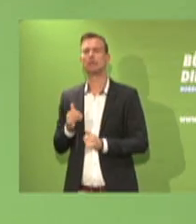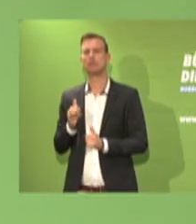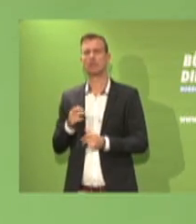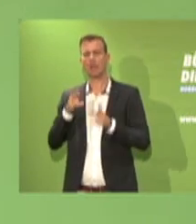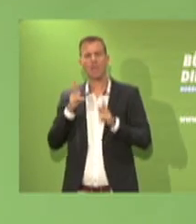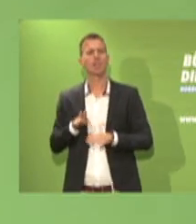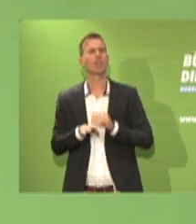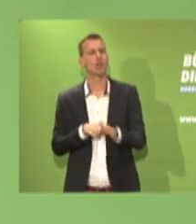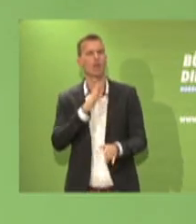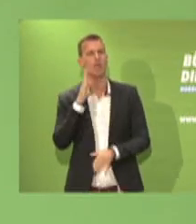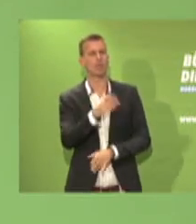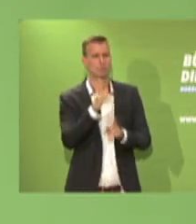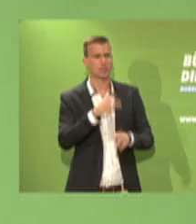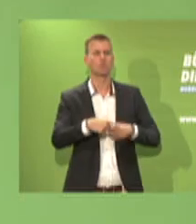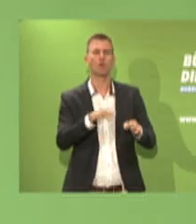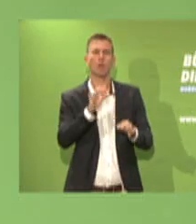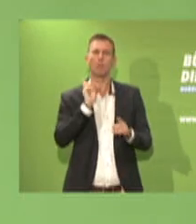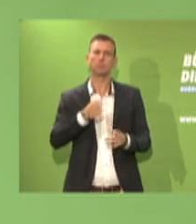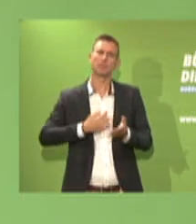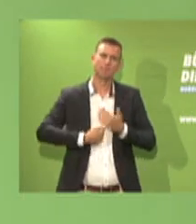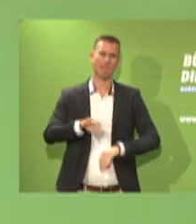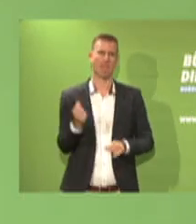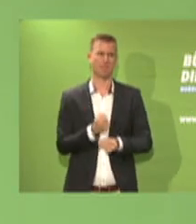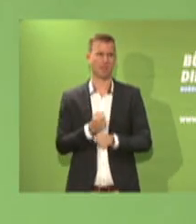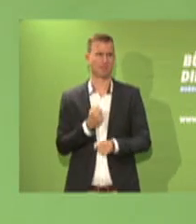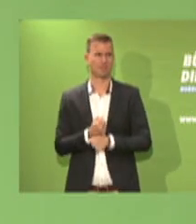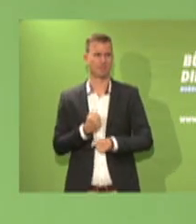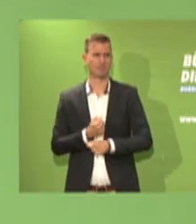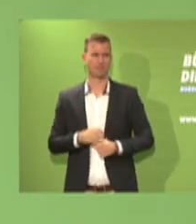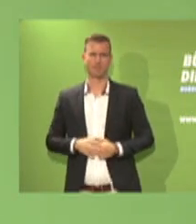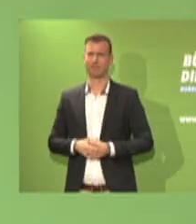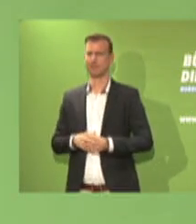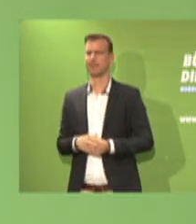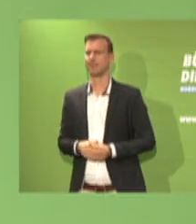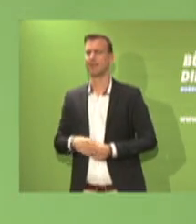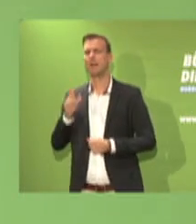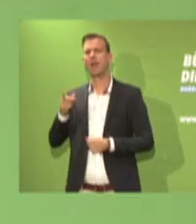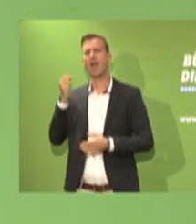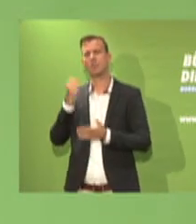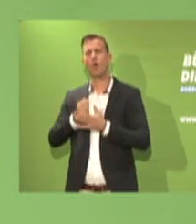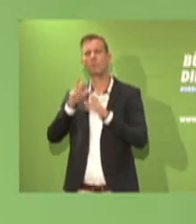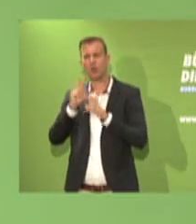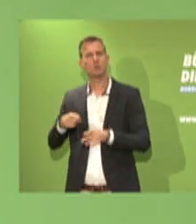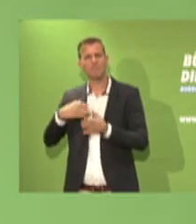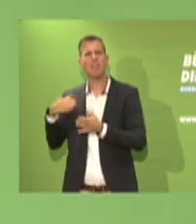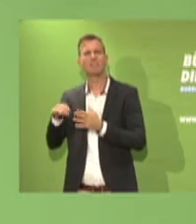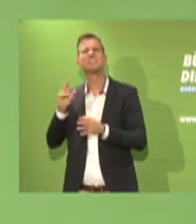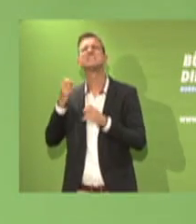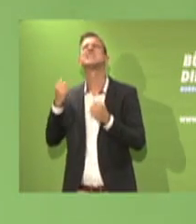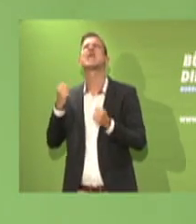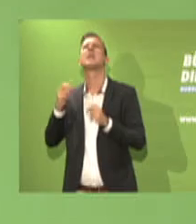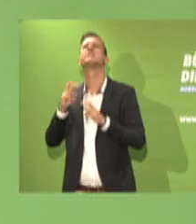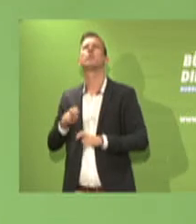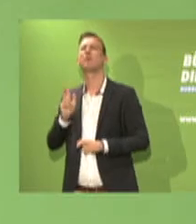richtige Richtung. Es muss aber weitergehen, denn da läuft noch immer andere Atomforschung unter dem Deckmantel von Sicherheitsforschung, wo